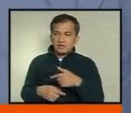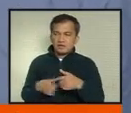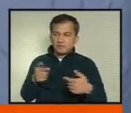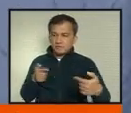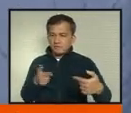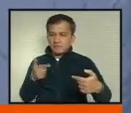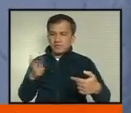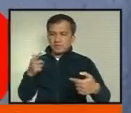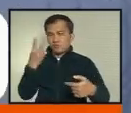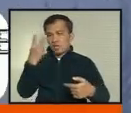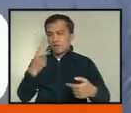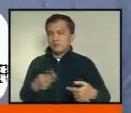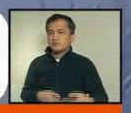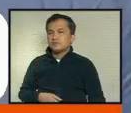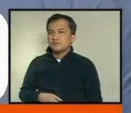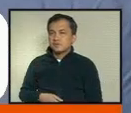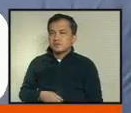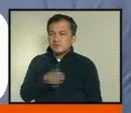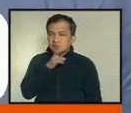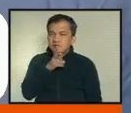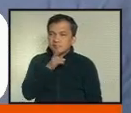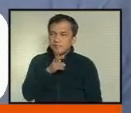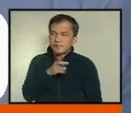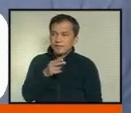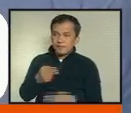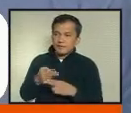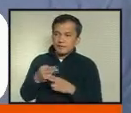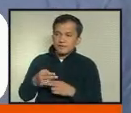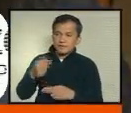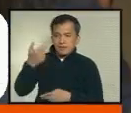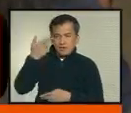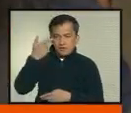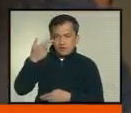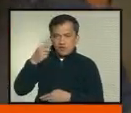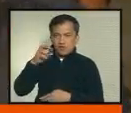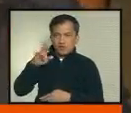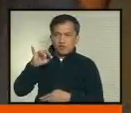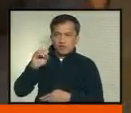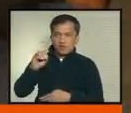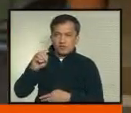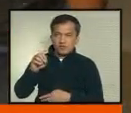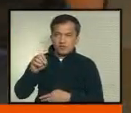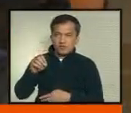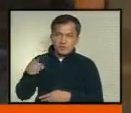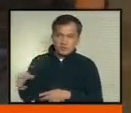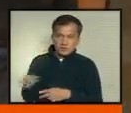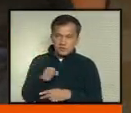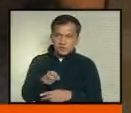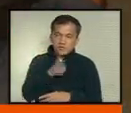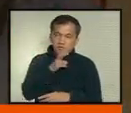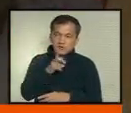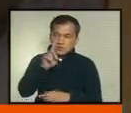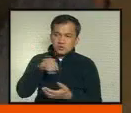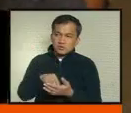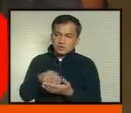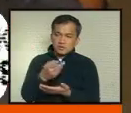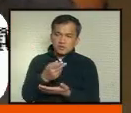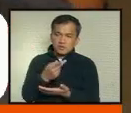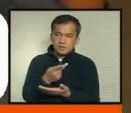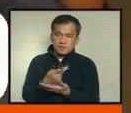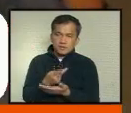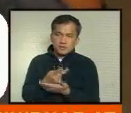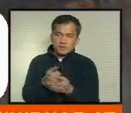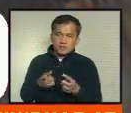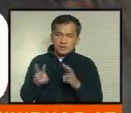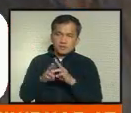ng dalawang beses yung suspect natin na si alias Goryo. Nakuha suspect ang 1,000 pisong halaga ng